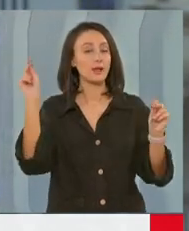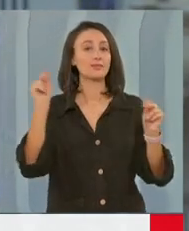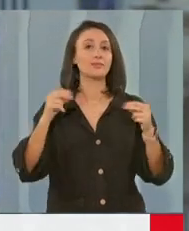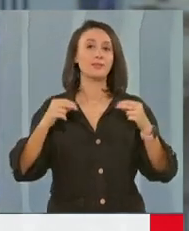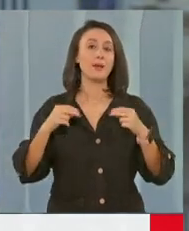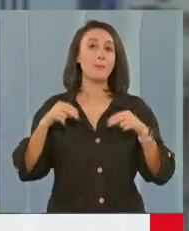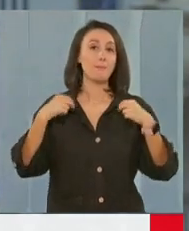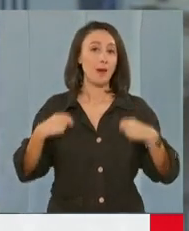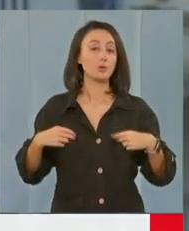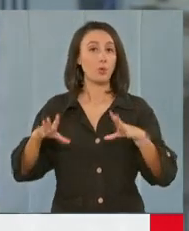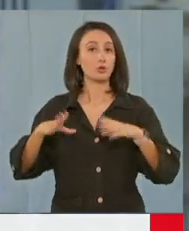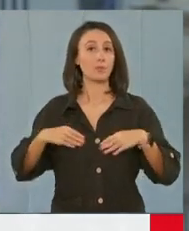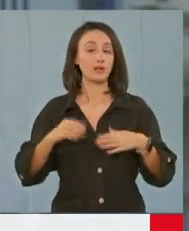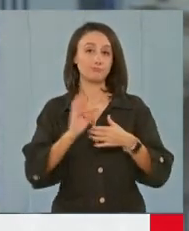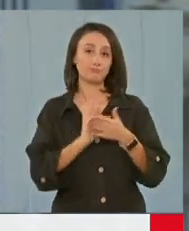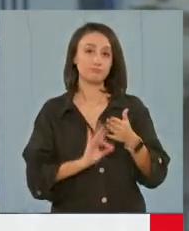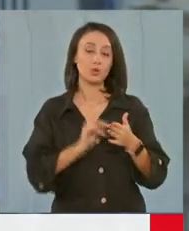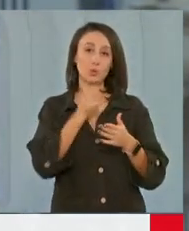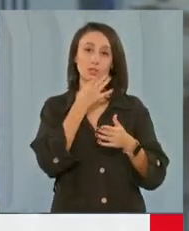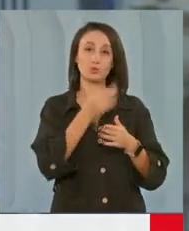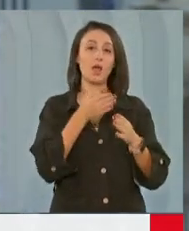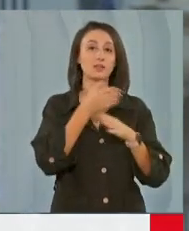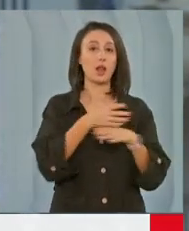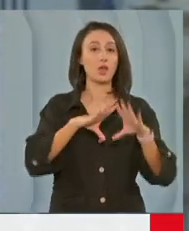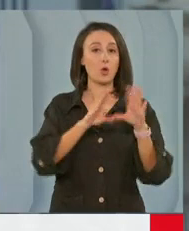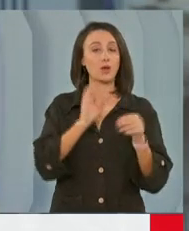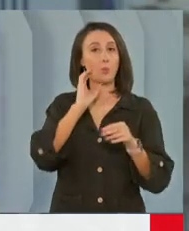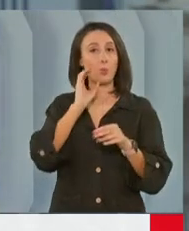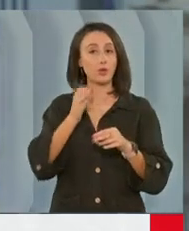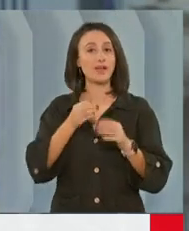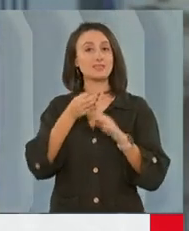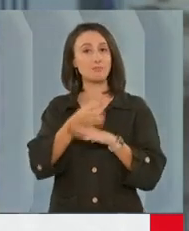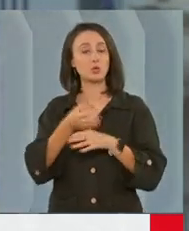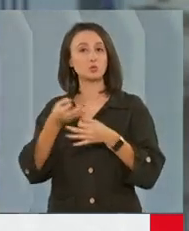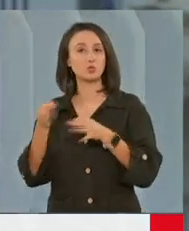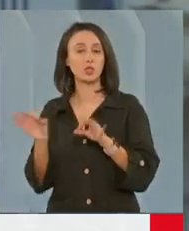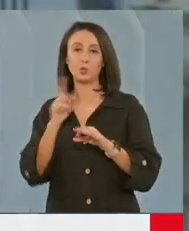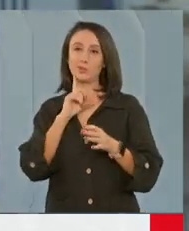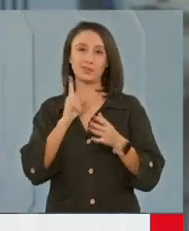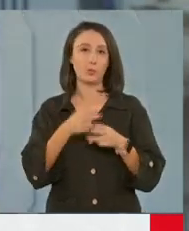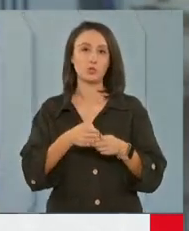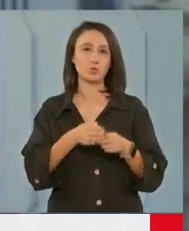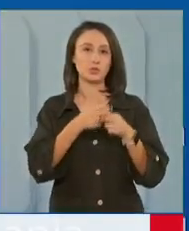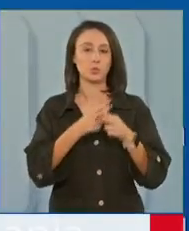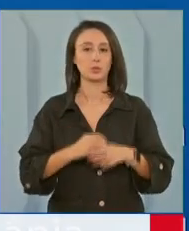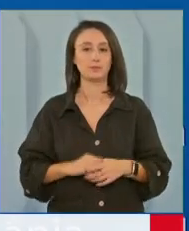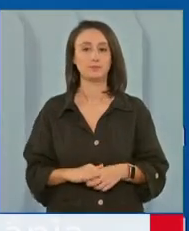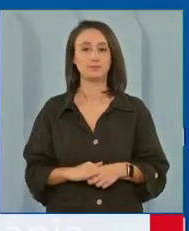Jos a adoptat o rezoluție prin care se stipulează că aderarea României și Bulgariei la spațiul Schengen nu ar trebui susținută.